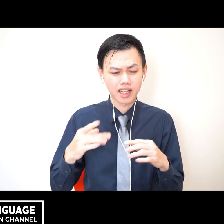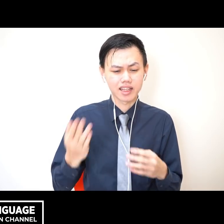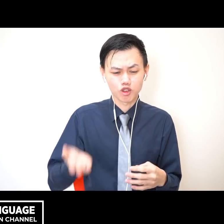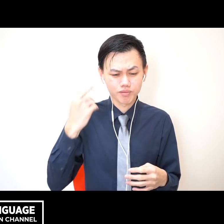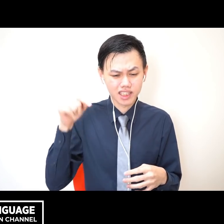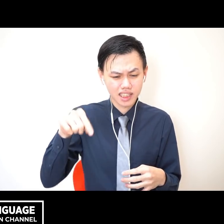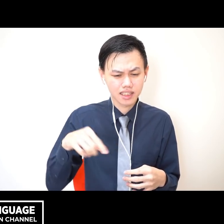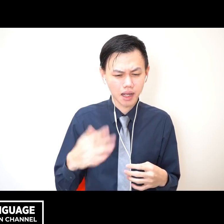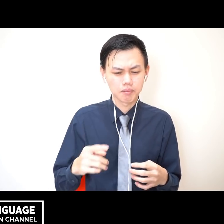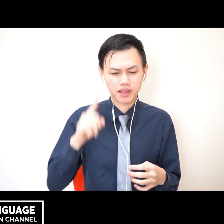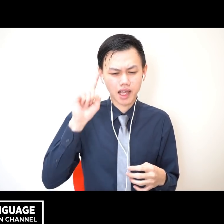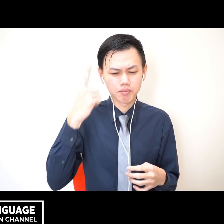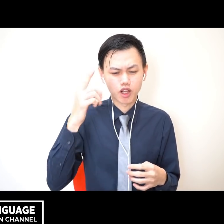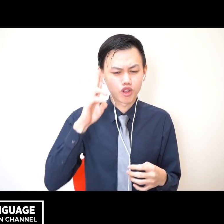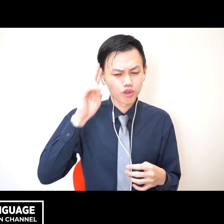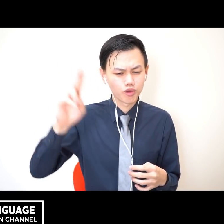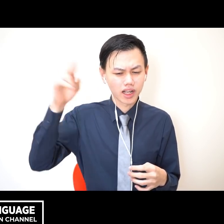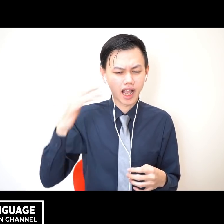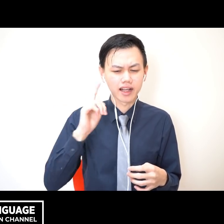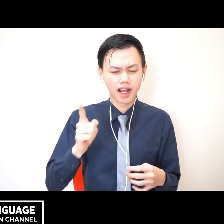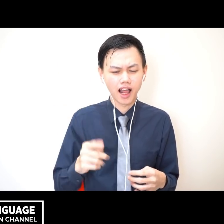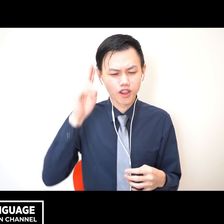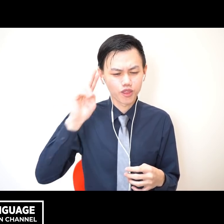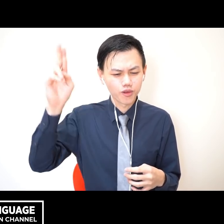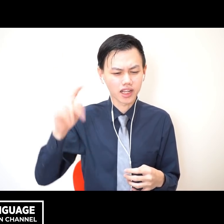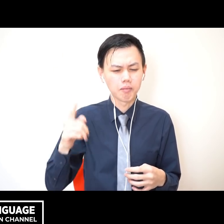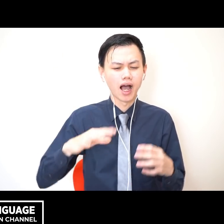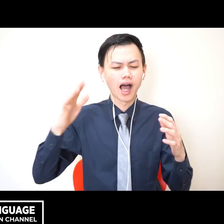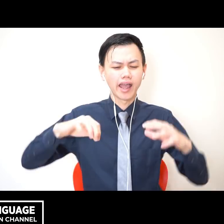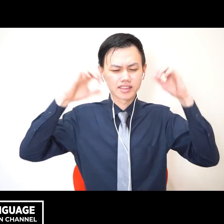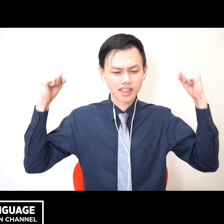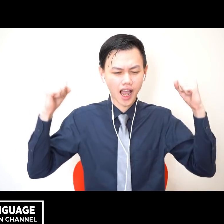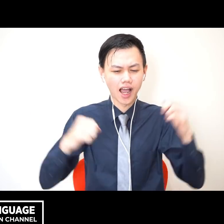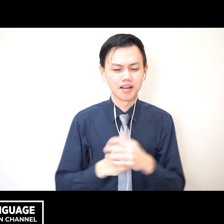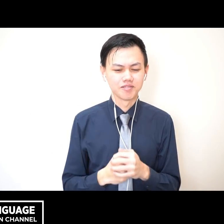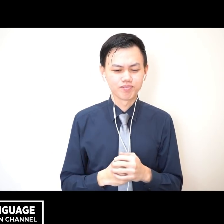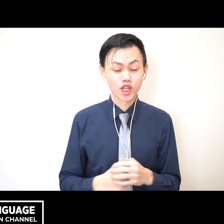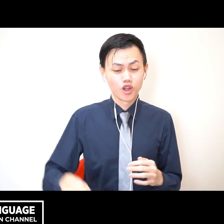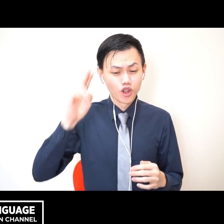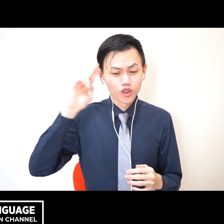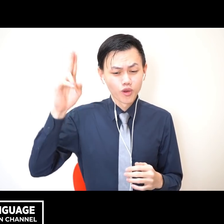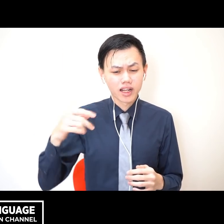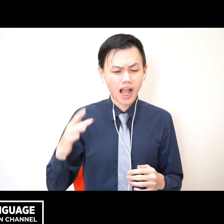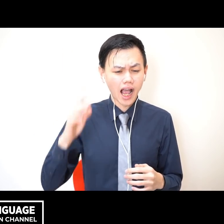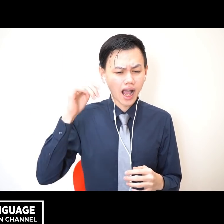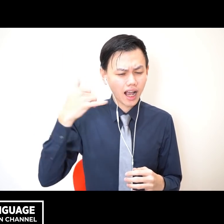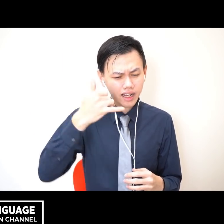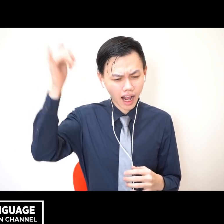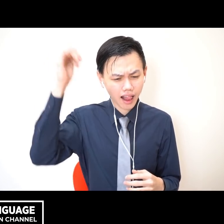akhir. Dia adalah alfa, Dia adalah omega. Dan karena saya percaya bahwa Tuhan kita adalah Tuhan yang